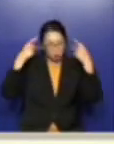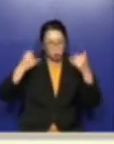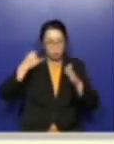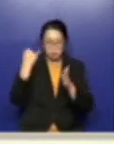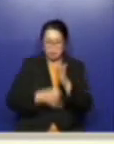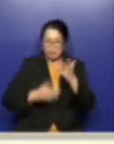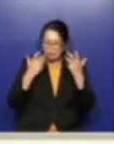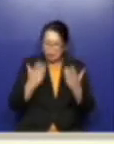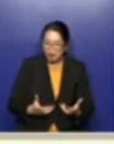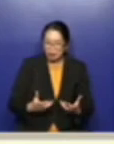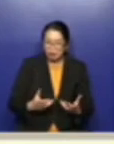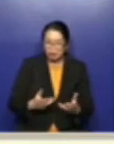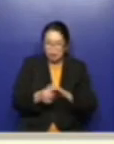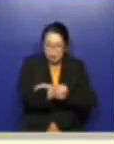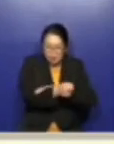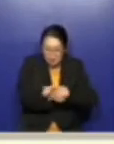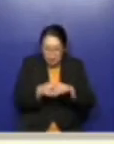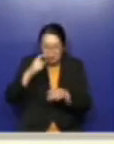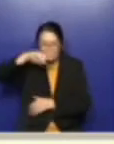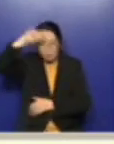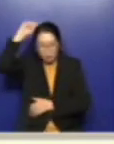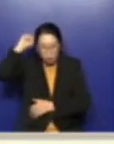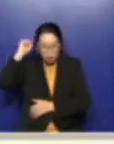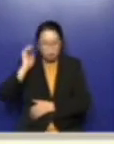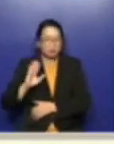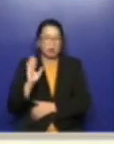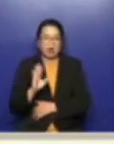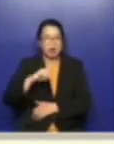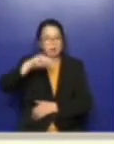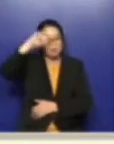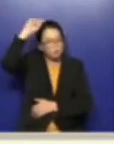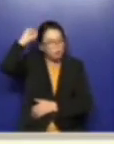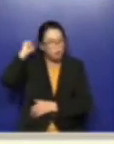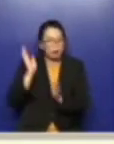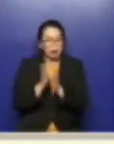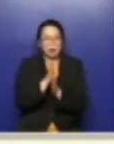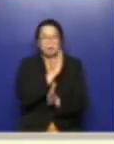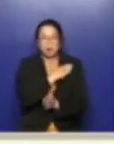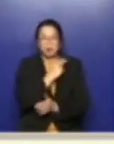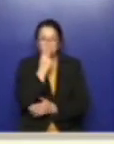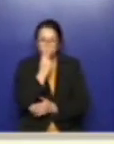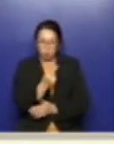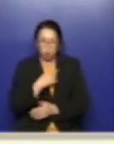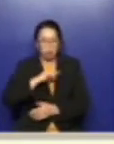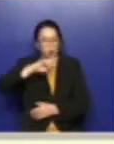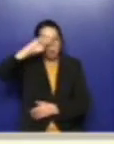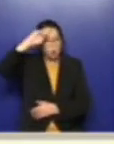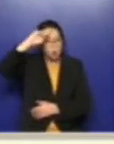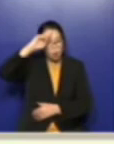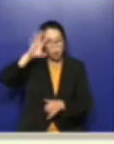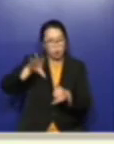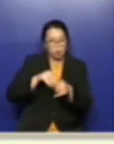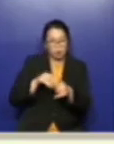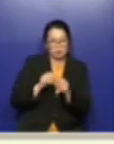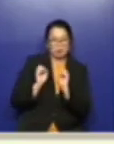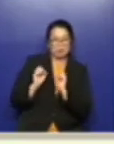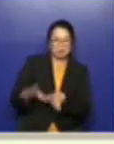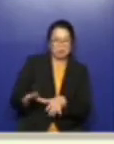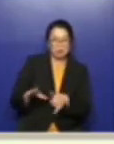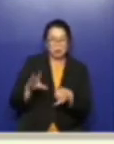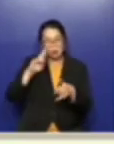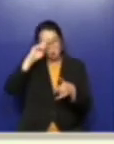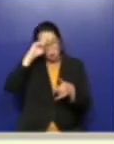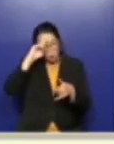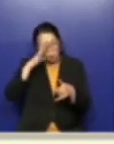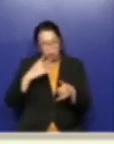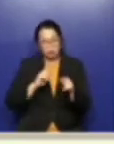ถูกห้ามอุปสมบทเด็ดขาดทางพระศาสนาคนมีโรคติดต่อเป็นที่น่ารังเกียจคน